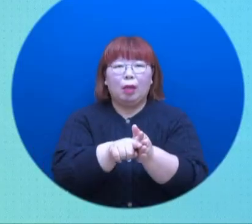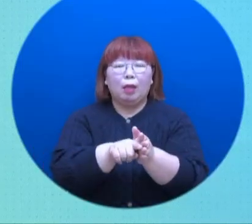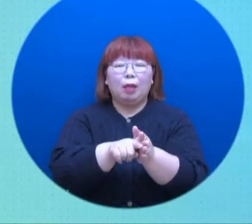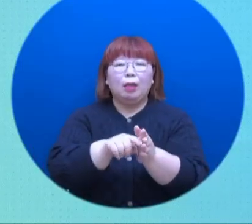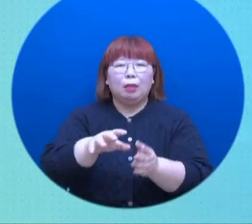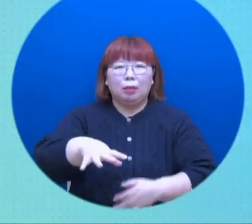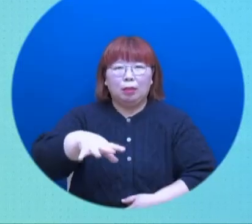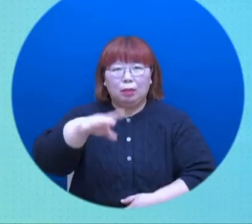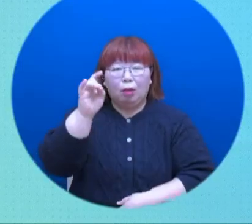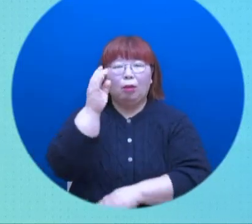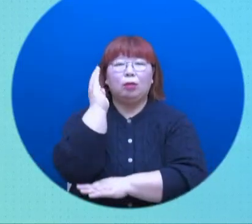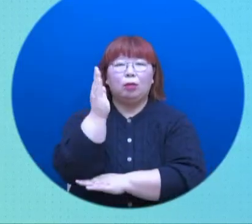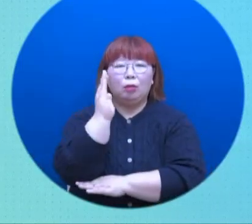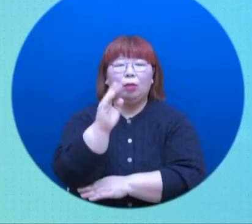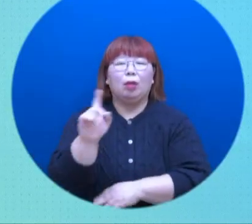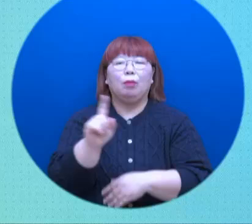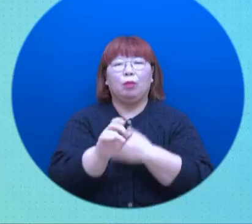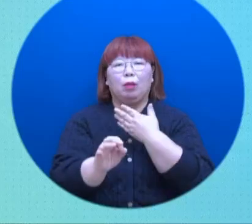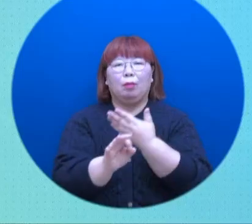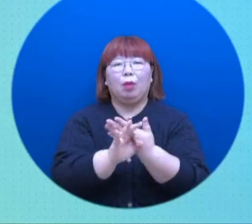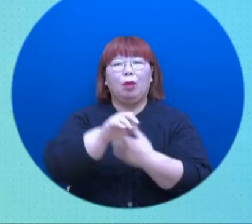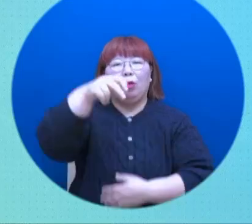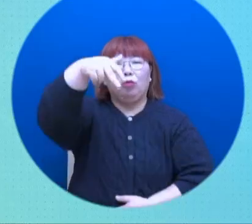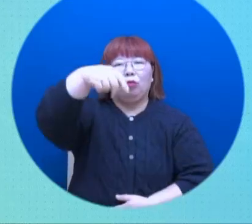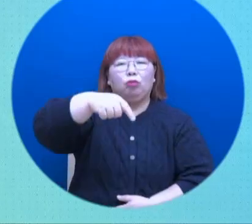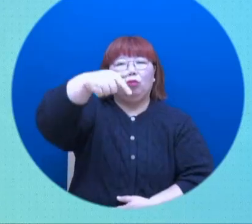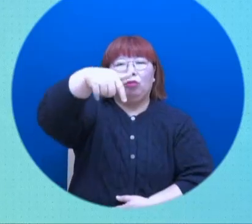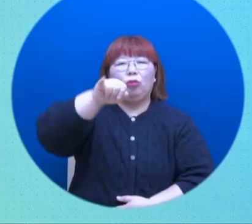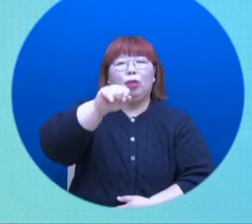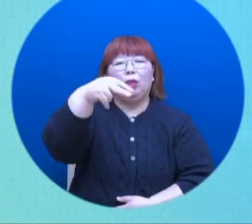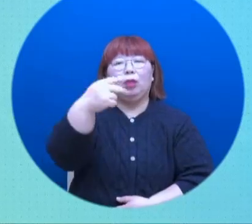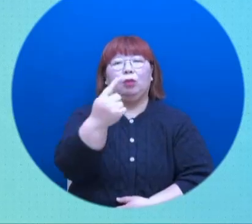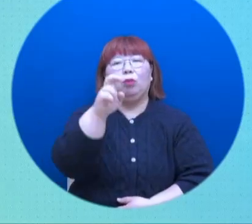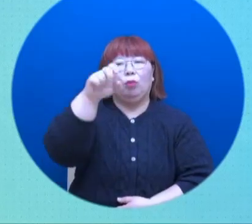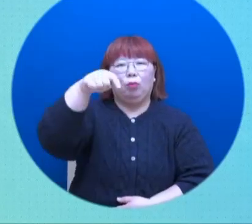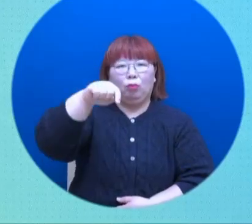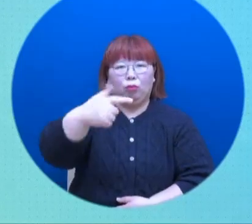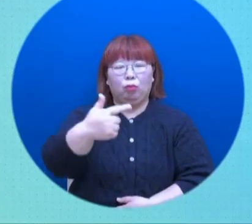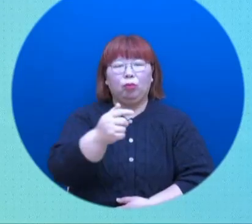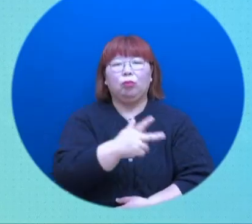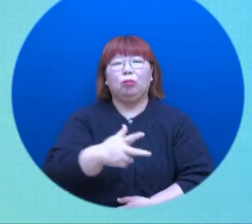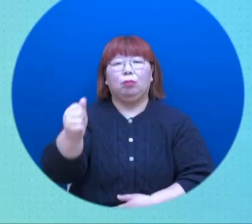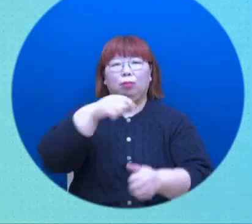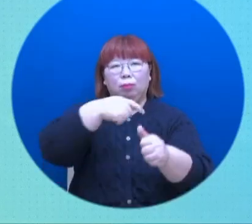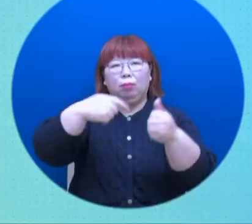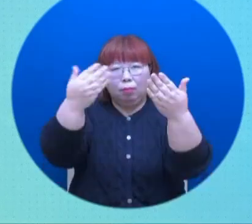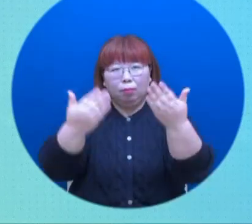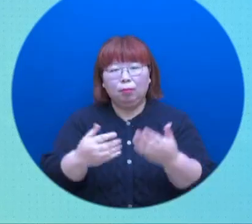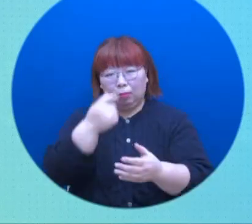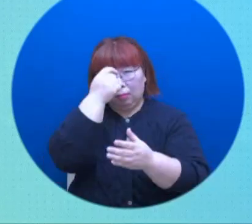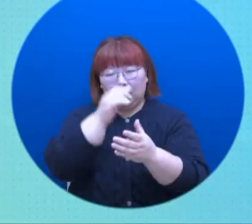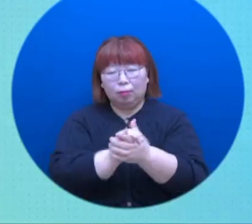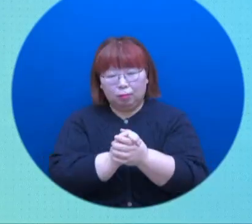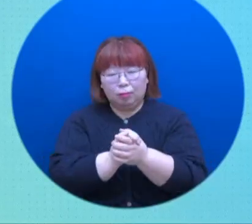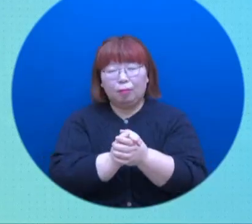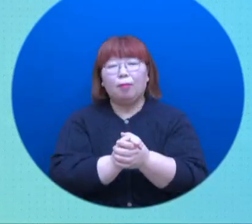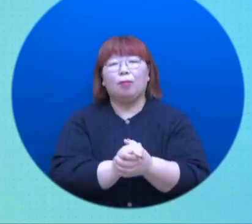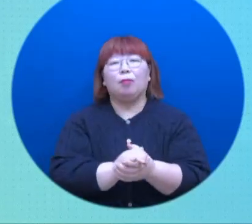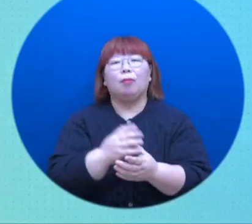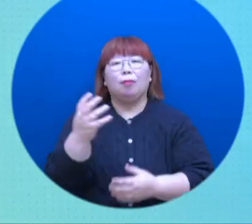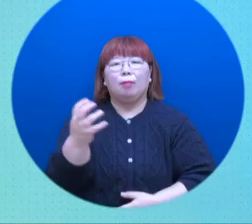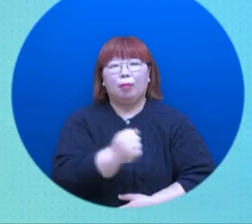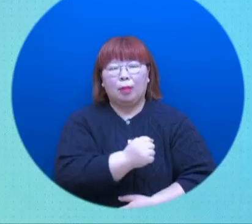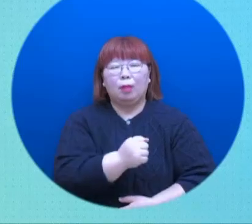주제를 주기도문으로 잡게 되었습니다. 오늘부터 주기도문을 가지고 한 소절 한